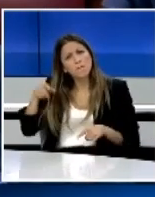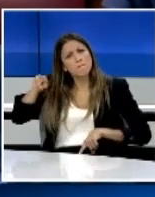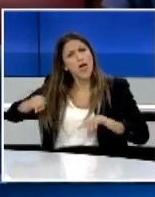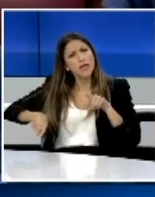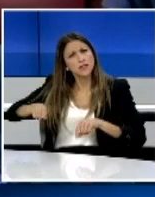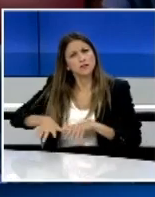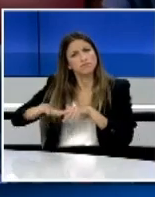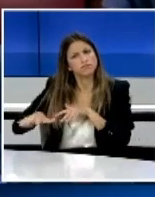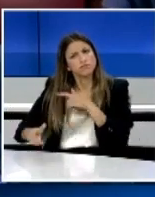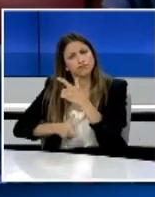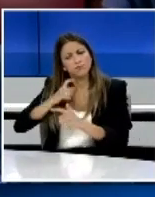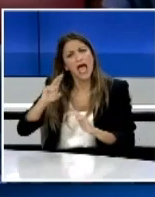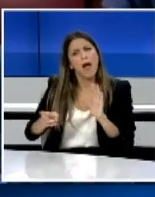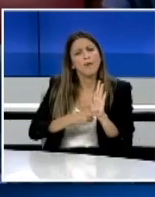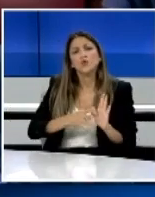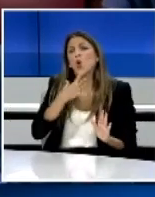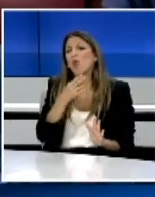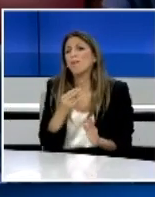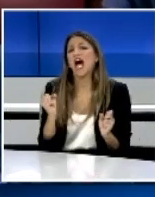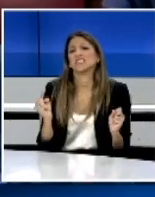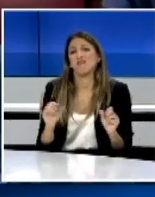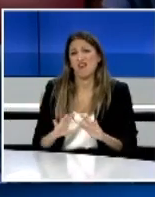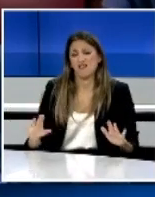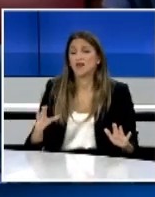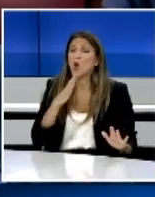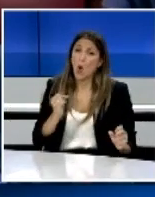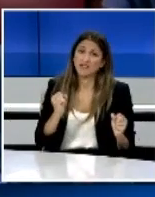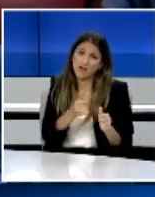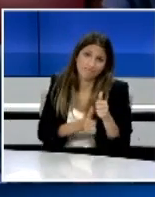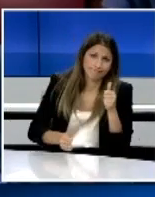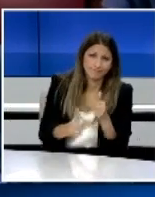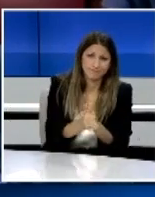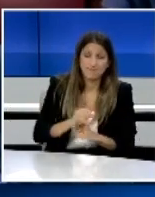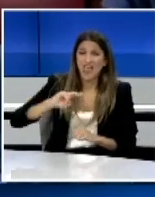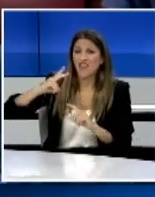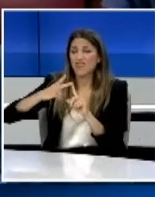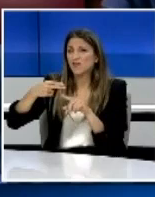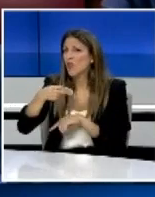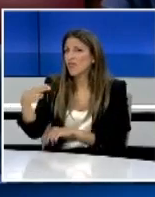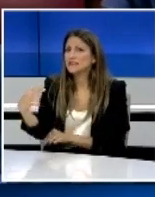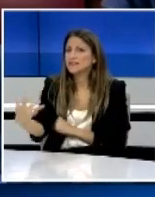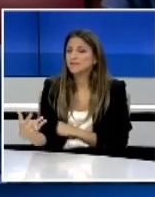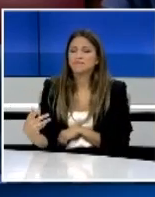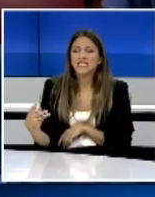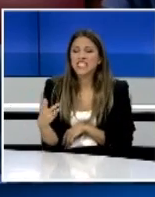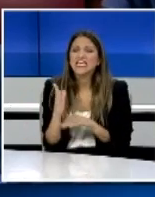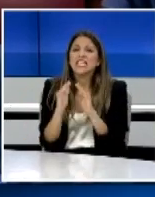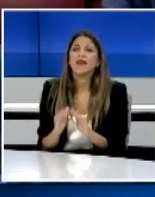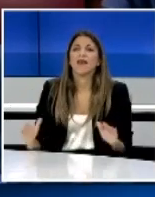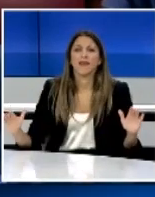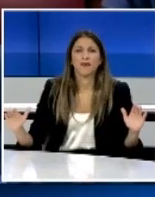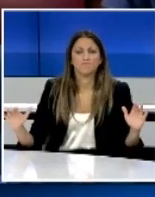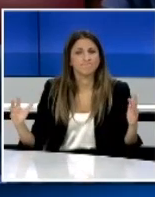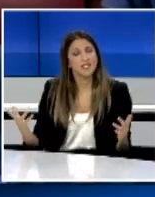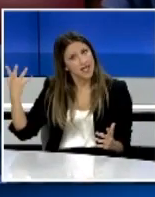έχει γίνει όμως. Ο δεύτερος, που είναι η διατάραξη της κοινωνικής και οικονομικής ειρήνης, υπάρχει